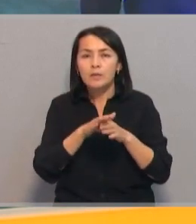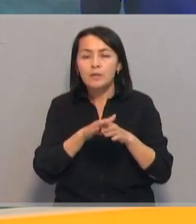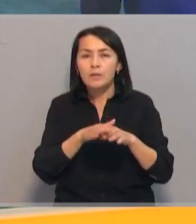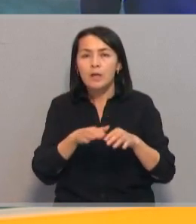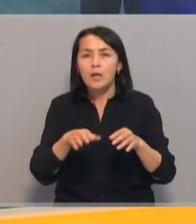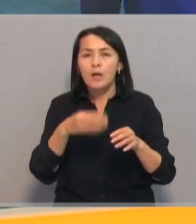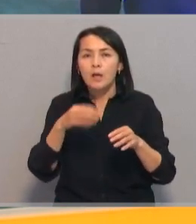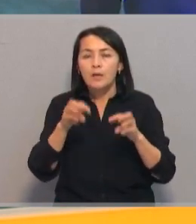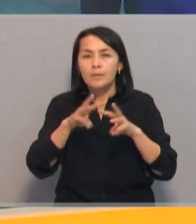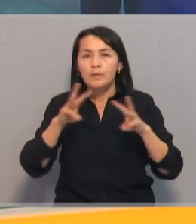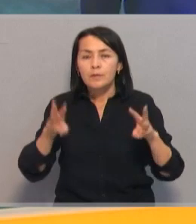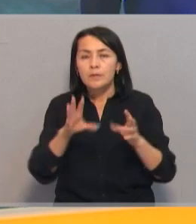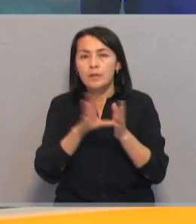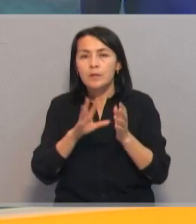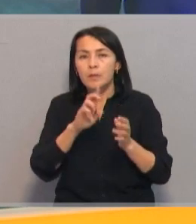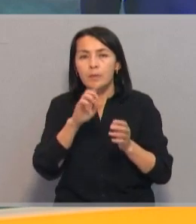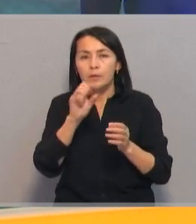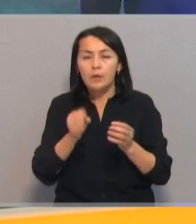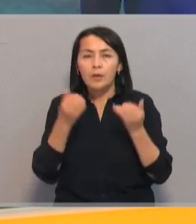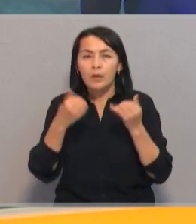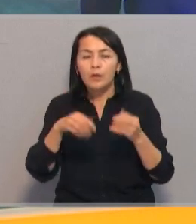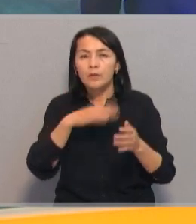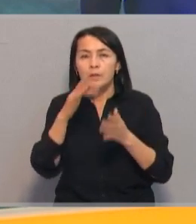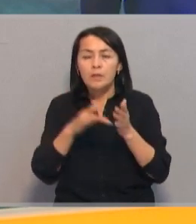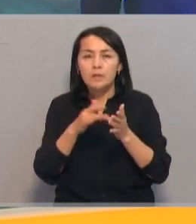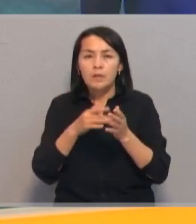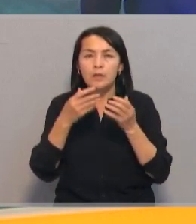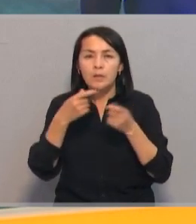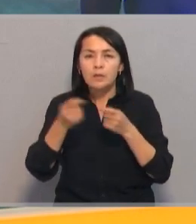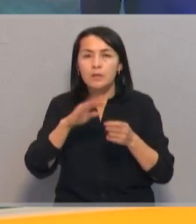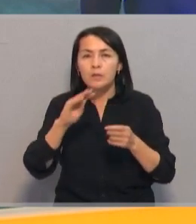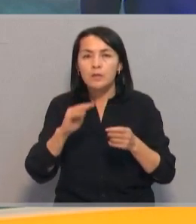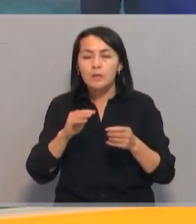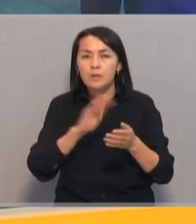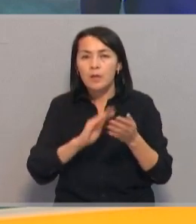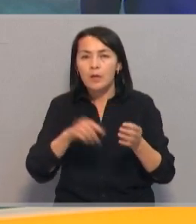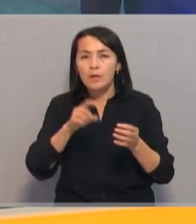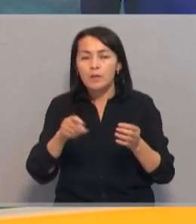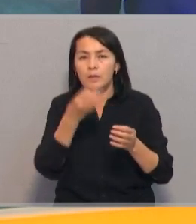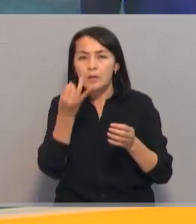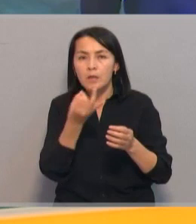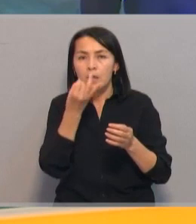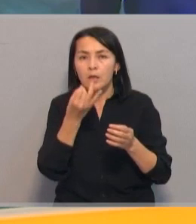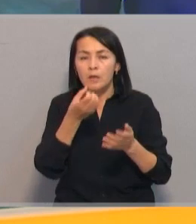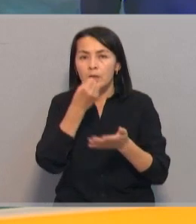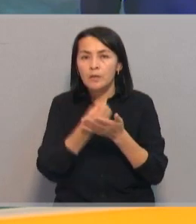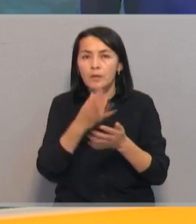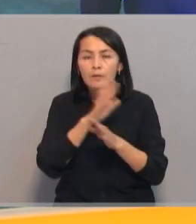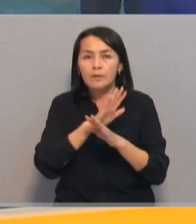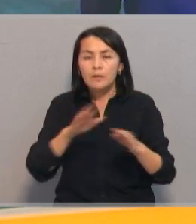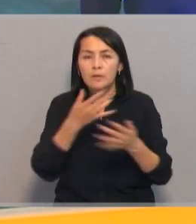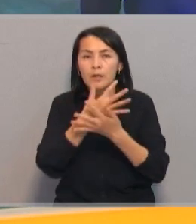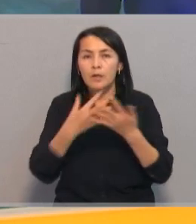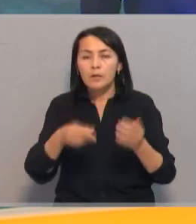обязанности министра энергетики Булат Акчулаков. Службы центральных коммуникаций и журналисты поинтересовались, не подорожают ли